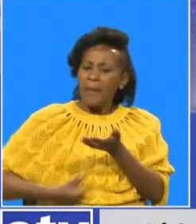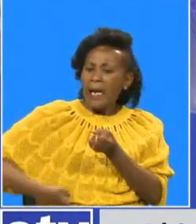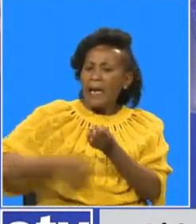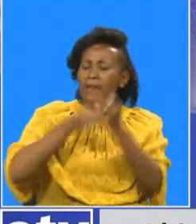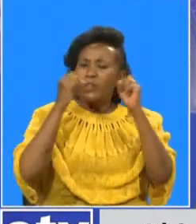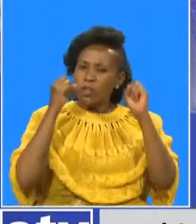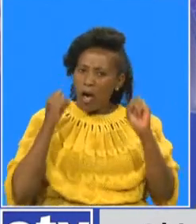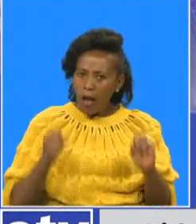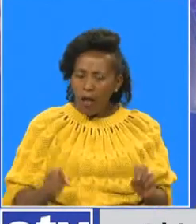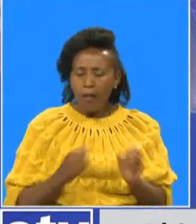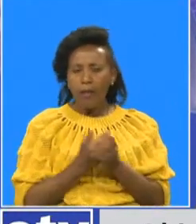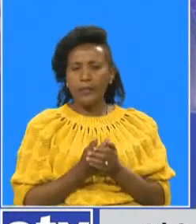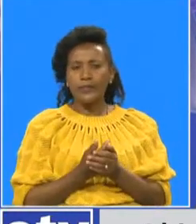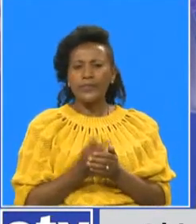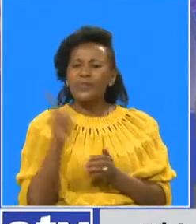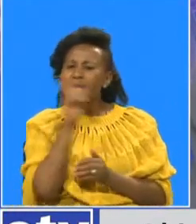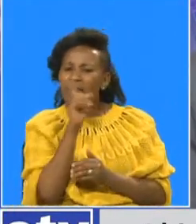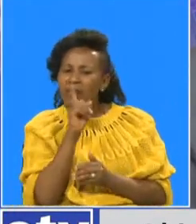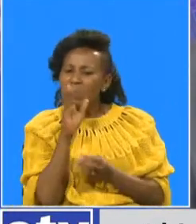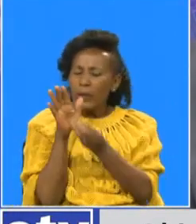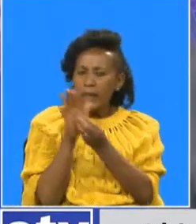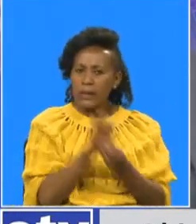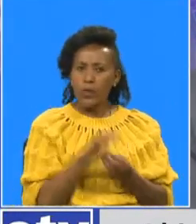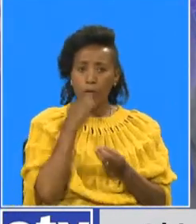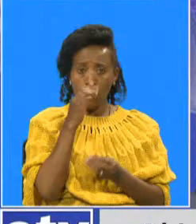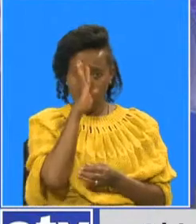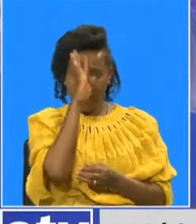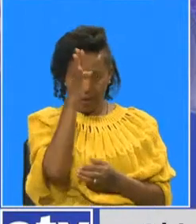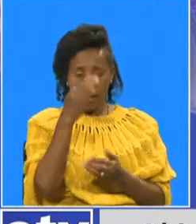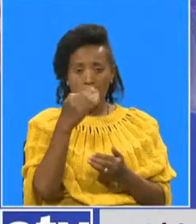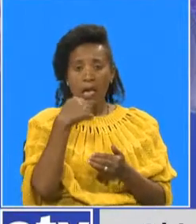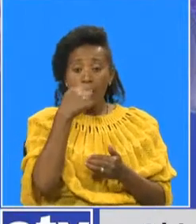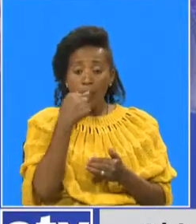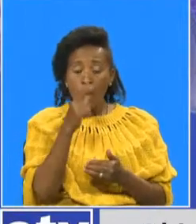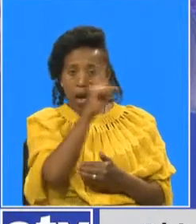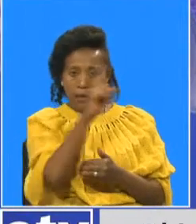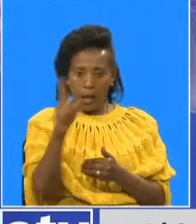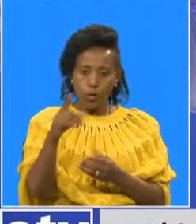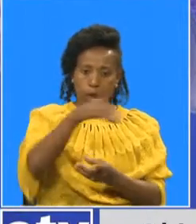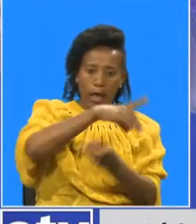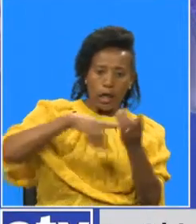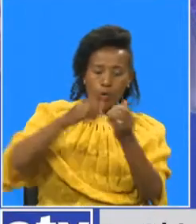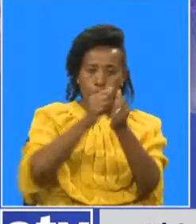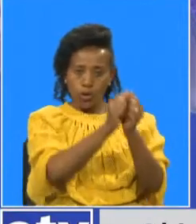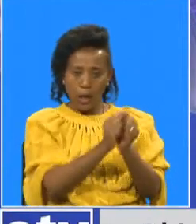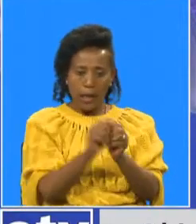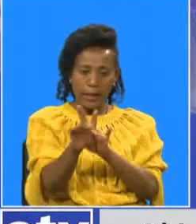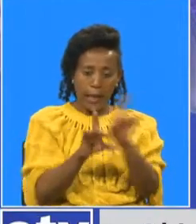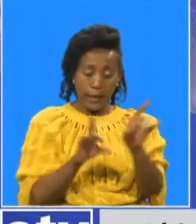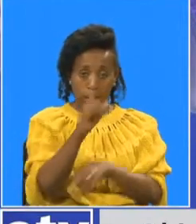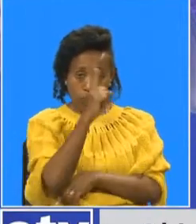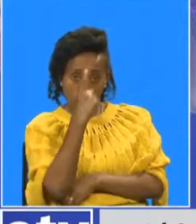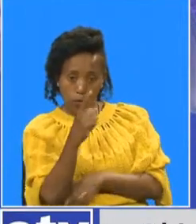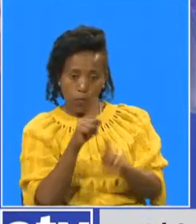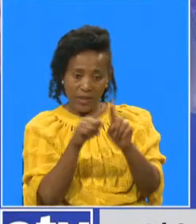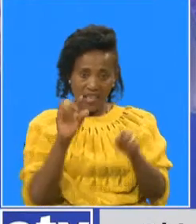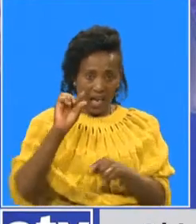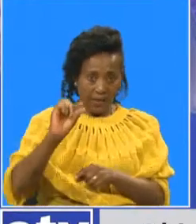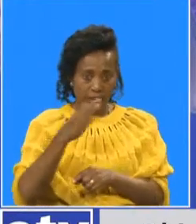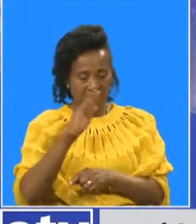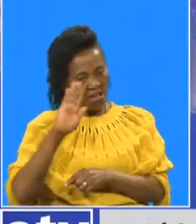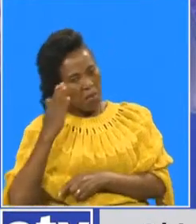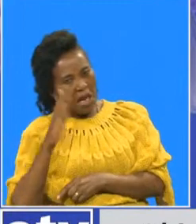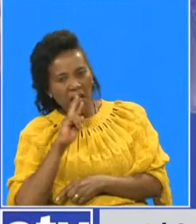የምንችለው፣ ምንድን ነው ተጽዕኖ እየፈጠረባቸው የሚለው። አንዳንዱ ከክልሎች ጋር አሁን ያደረግነው አንዱ በተለይ